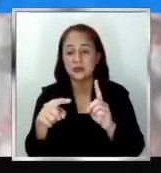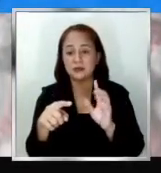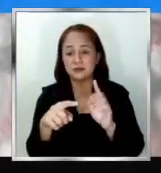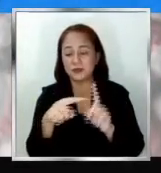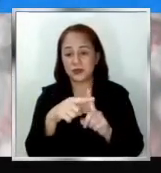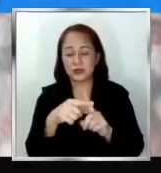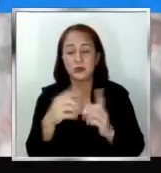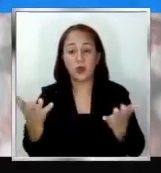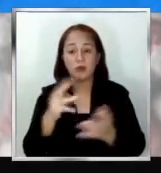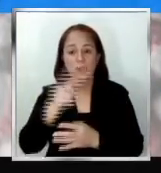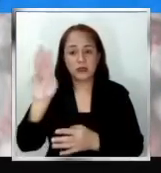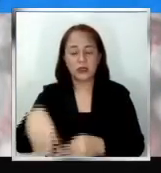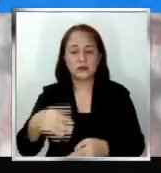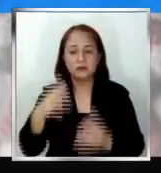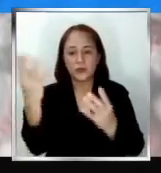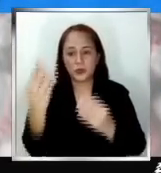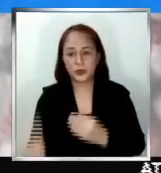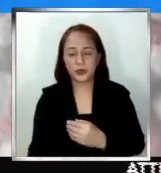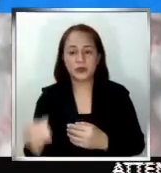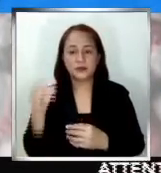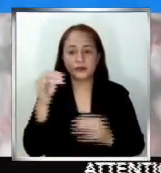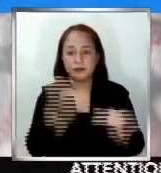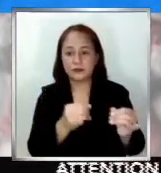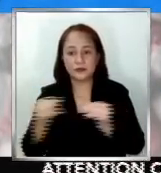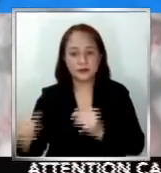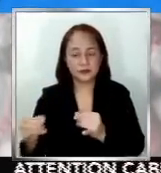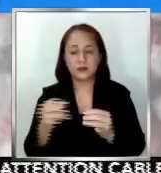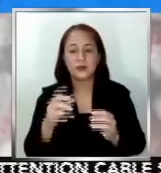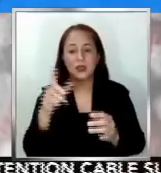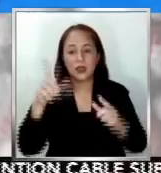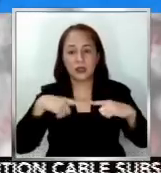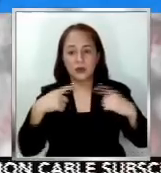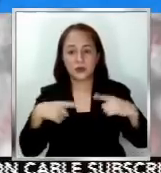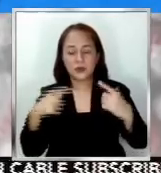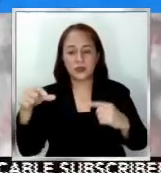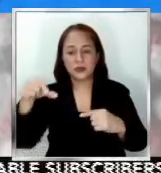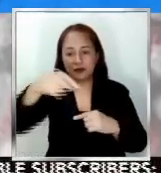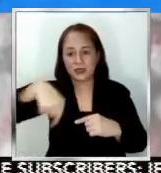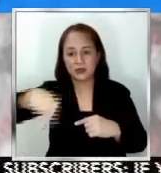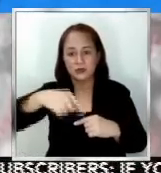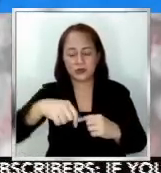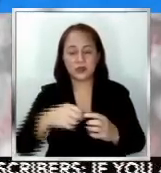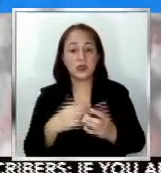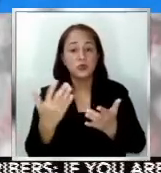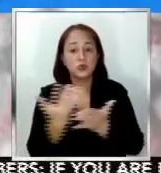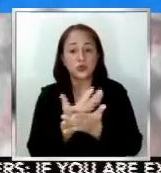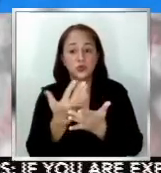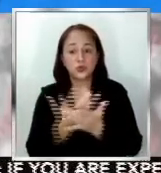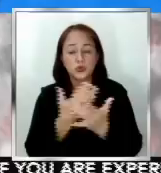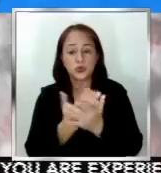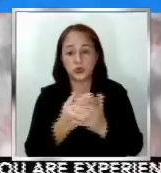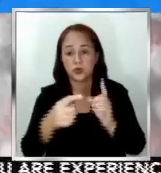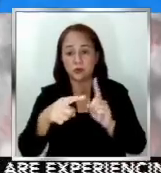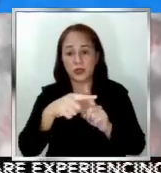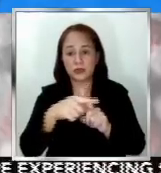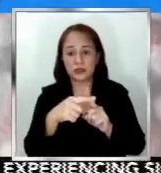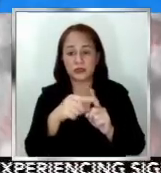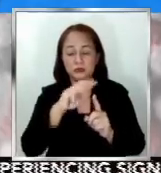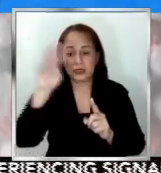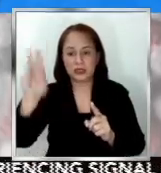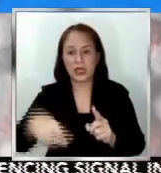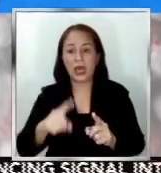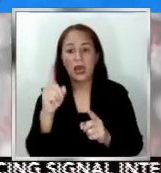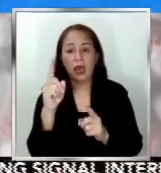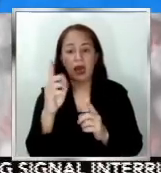Manila, Batangas, Iloilo, Laguna at Quezon. Ang mga bagong kaso ng Metro Manila halos nangalahati